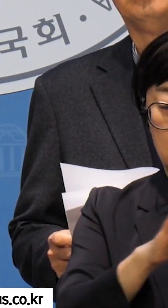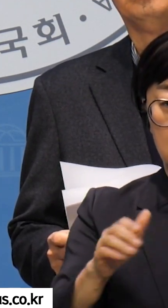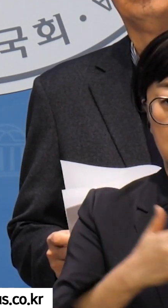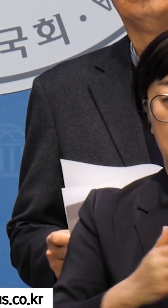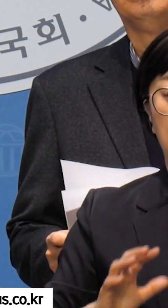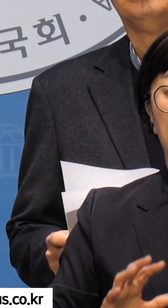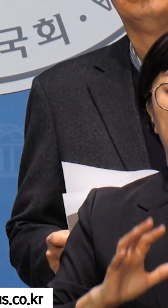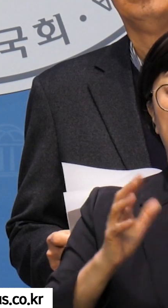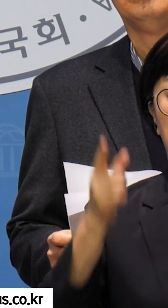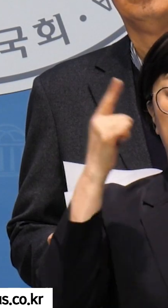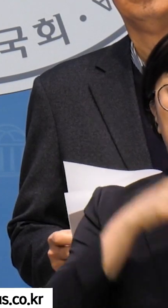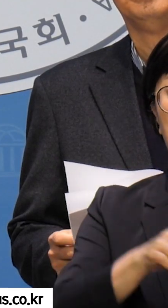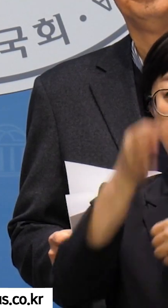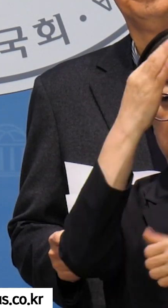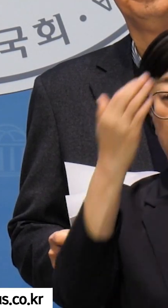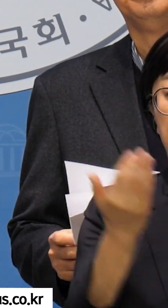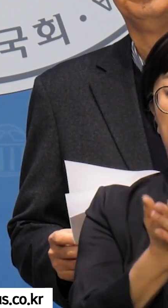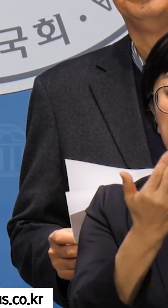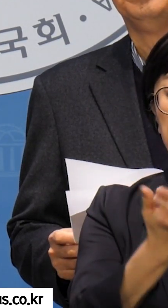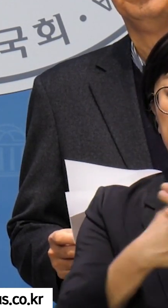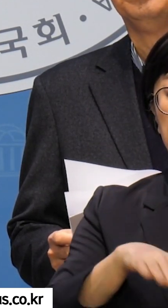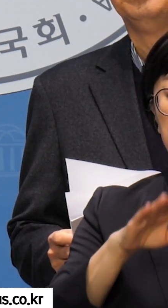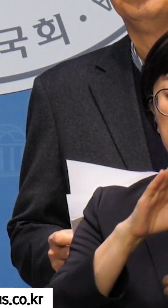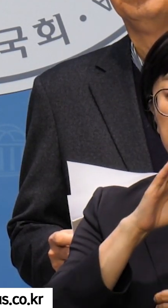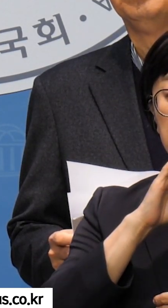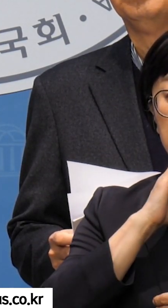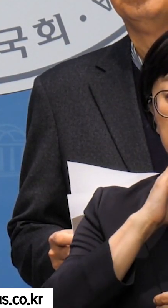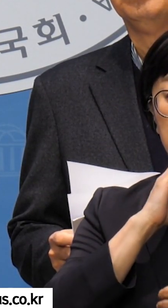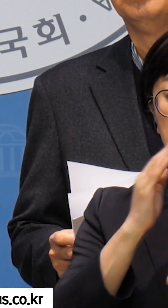국가 과학기술 발전에 실질적